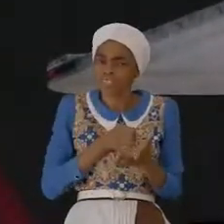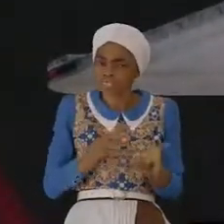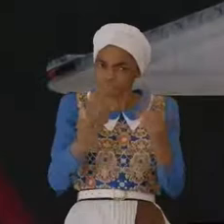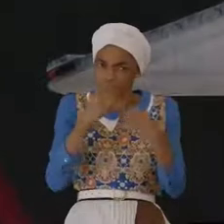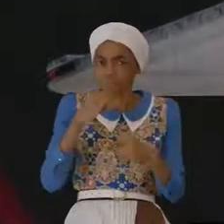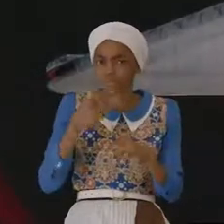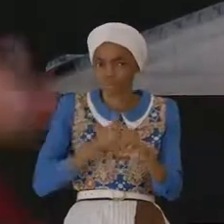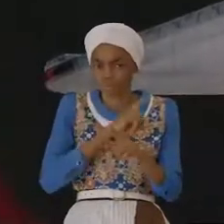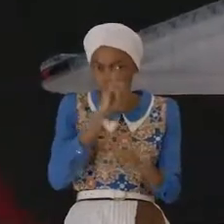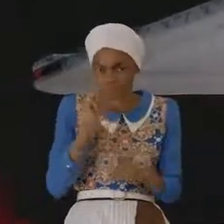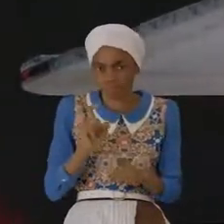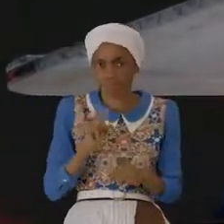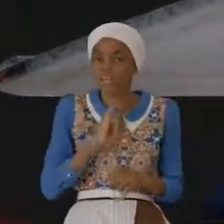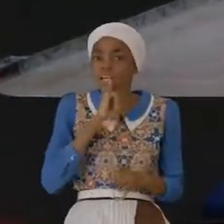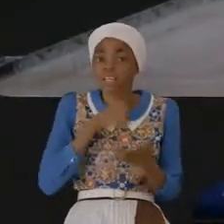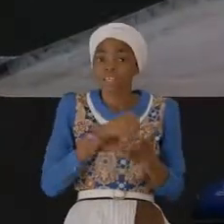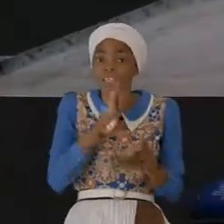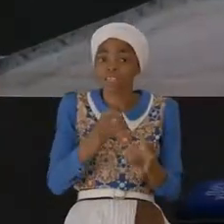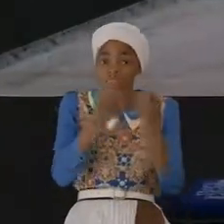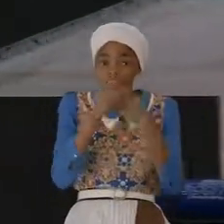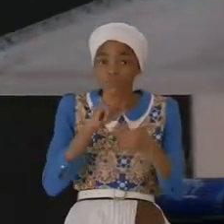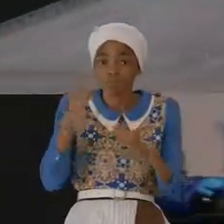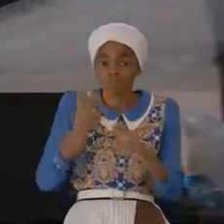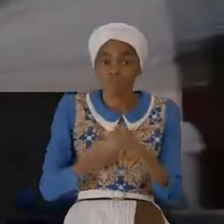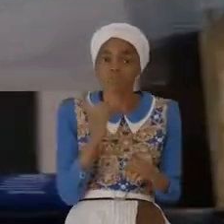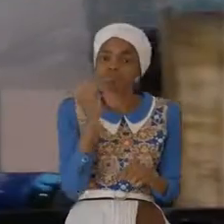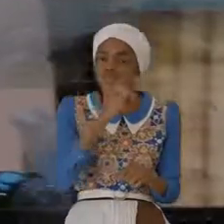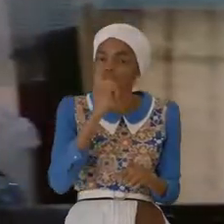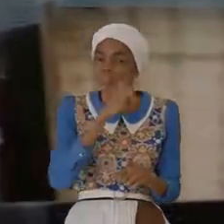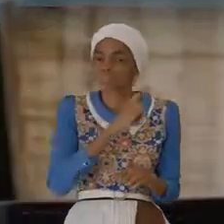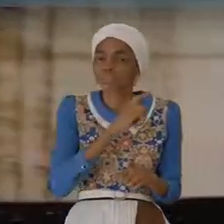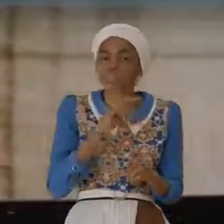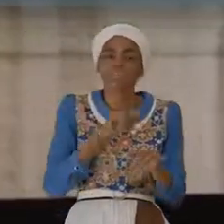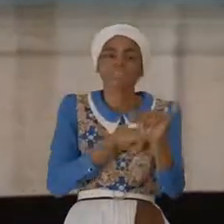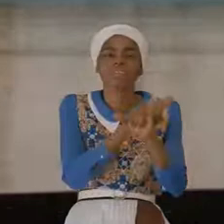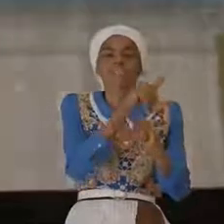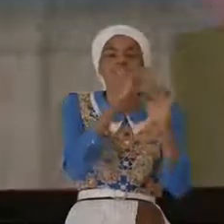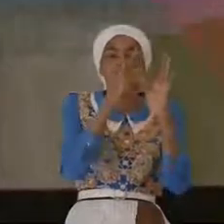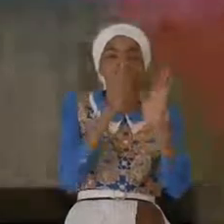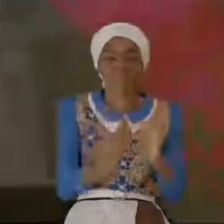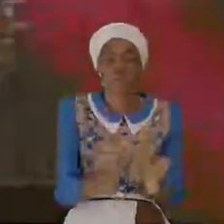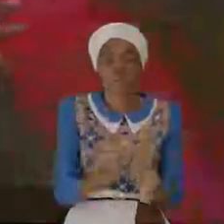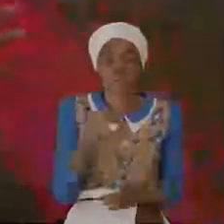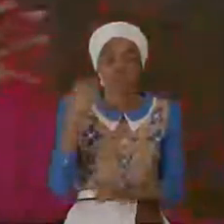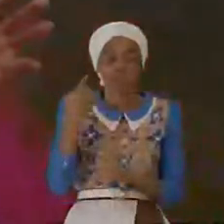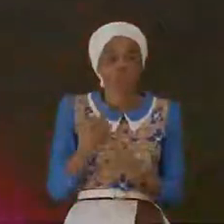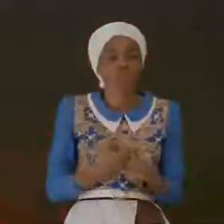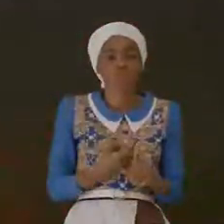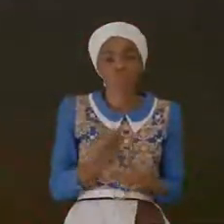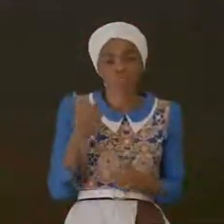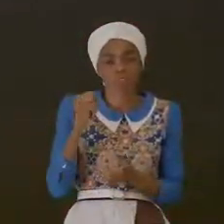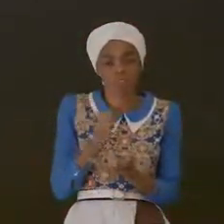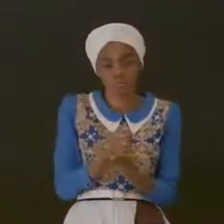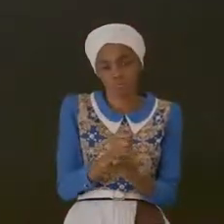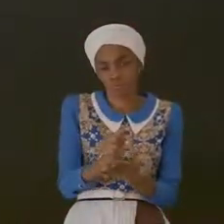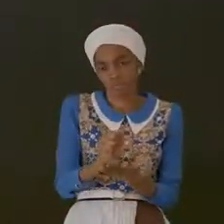alors d'où vient cette influence? Cela provient des séducteurs perfides